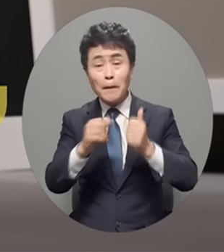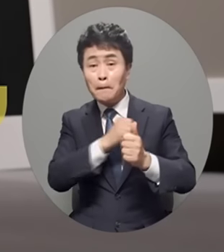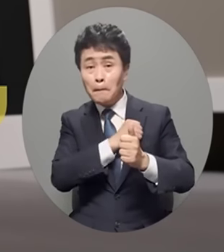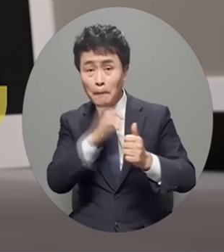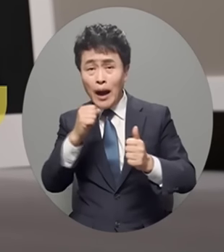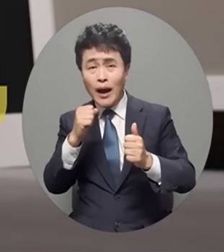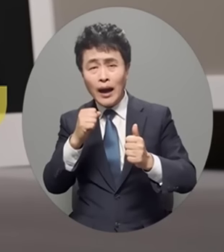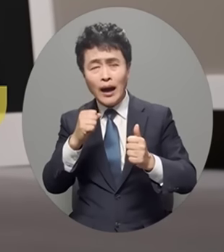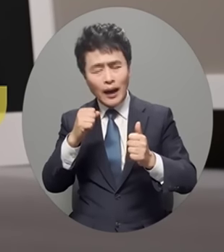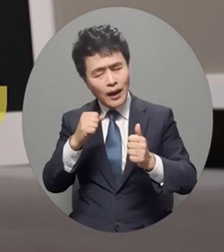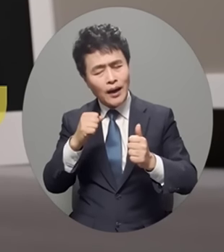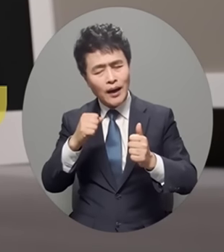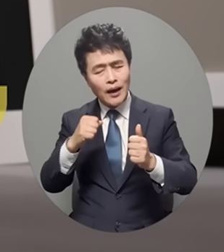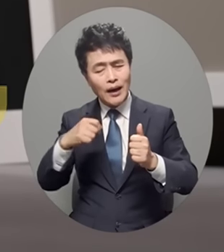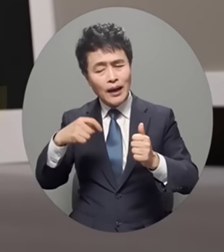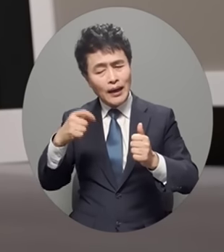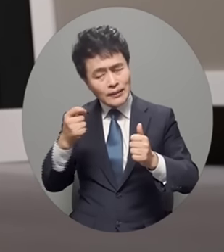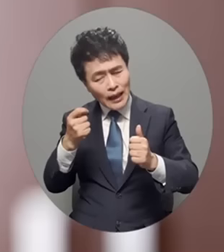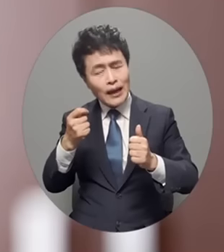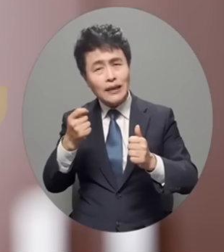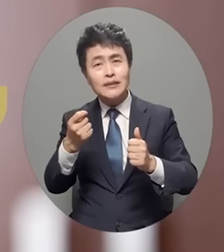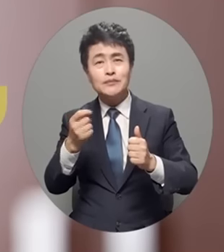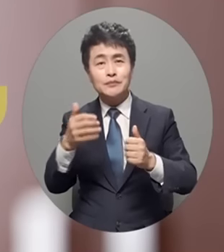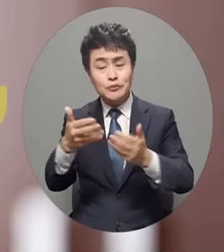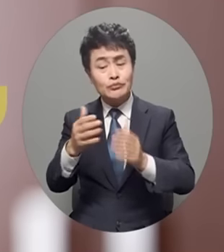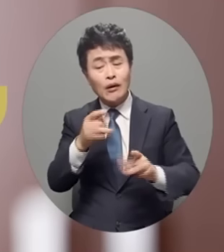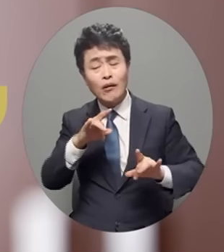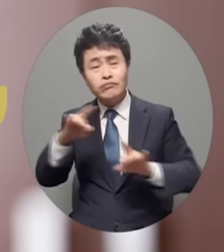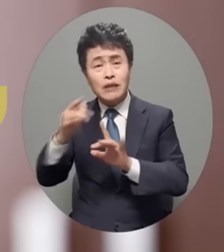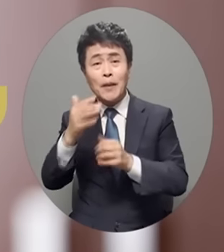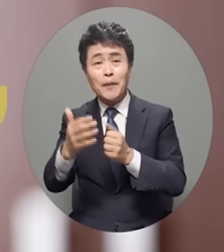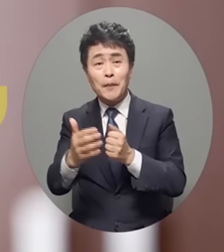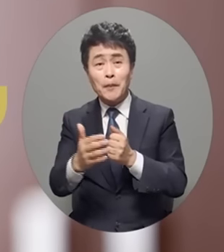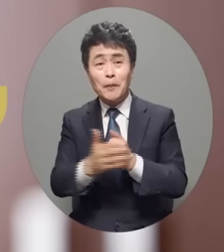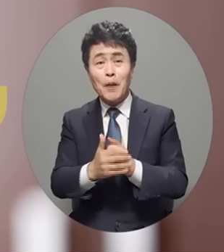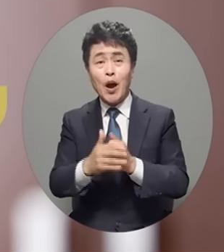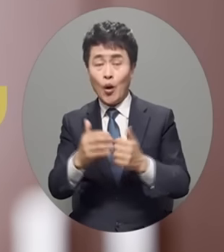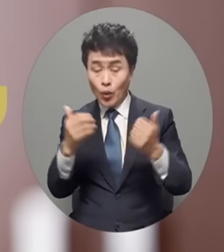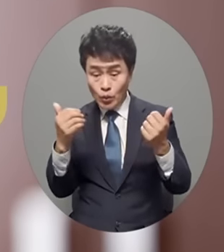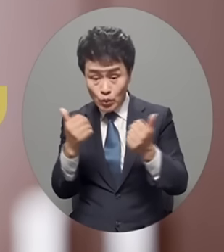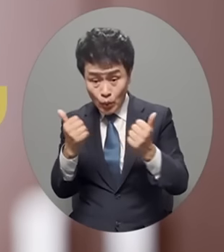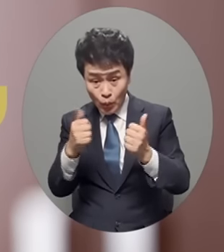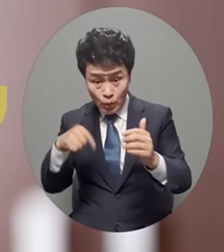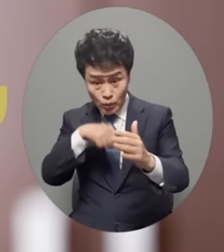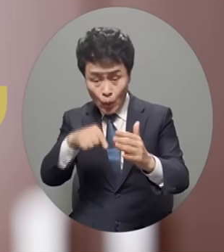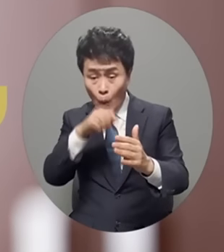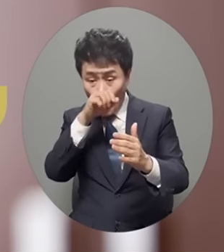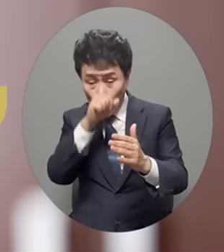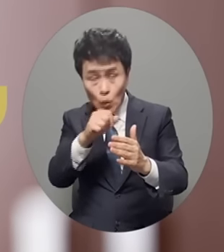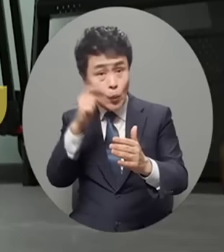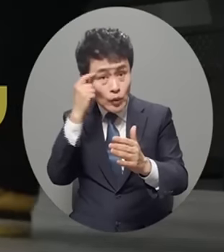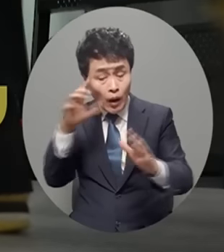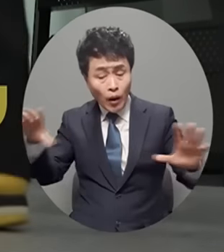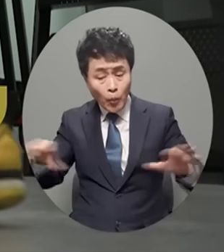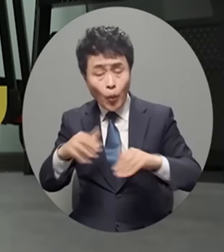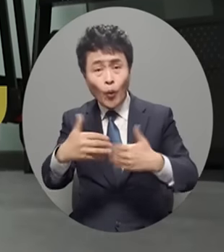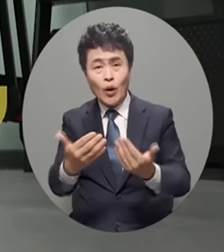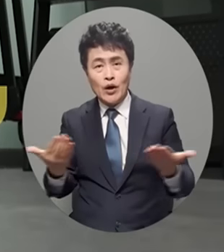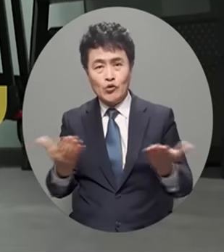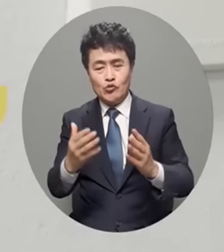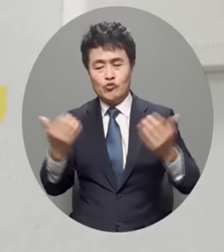울림이라도 드릴 수 있을 거라고 생각하고 토론을 통해서 좋은 의견으로 모아지는 것이 국회가 일을 잘할 수